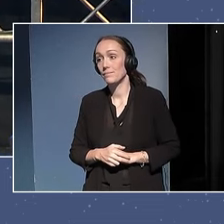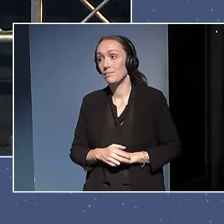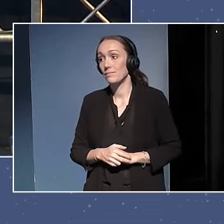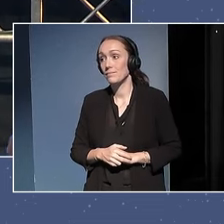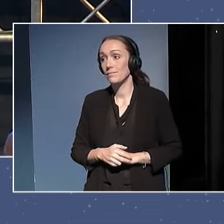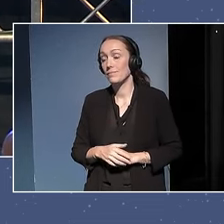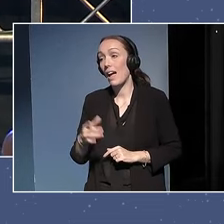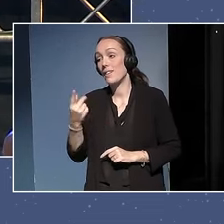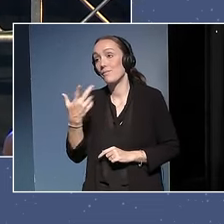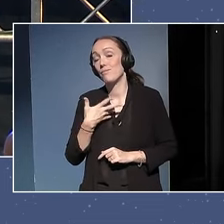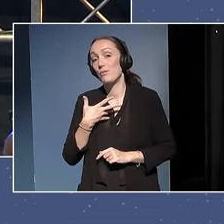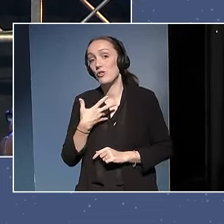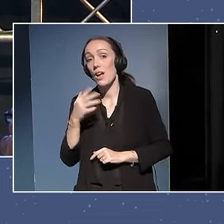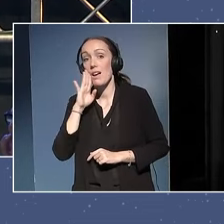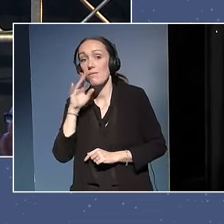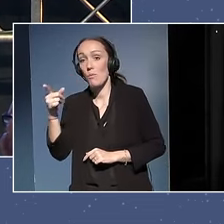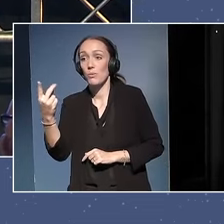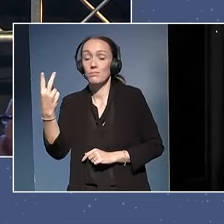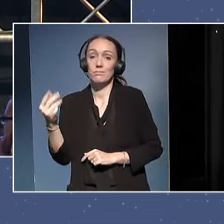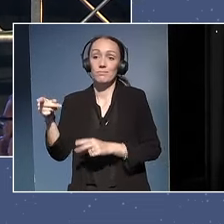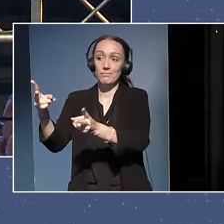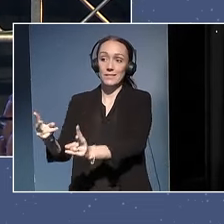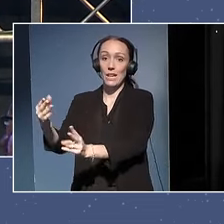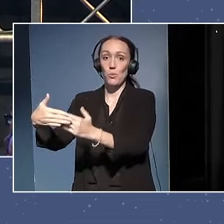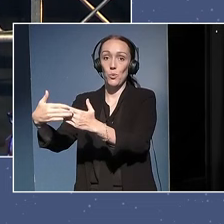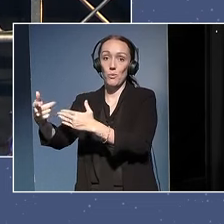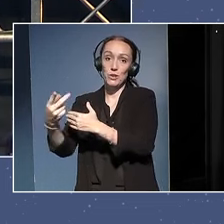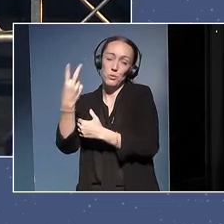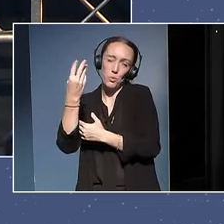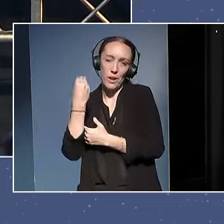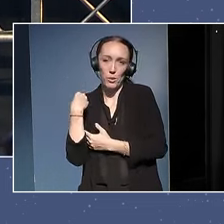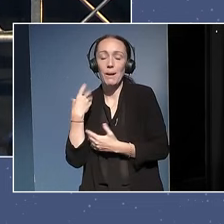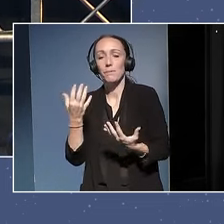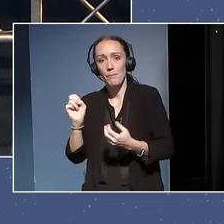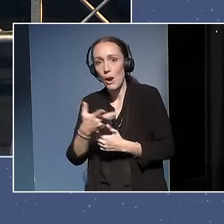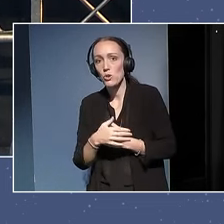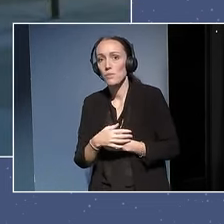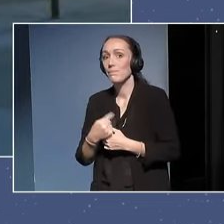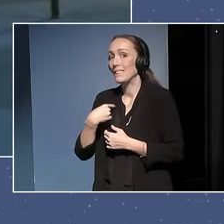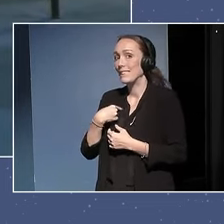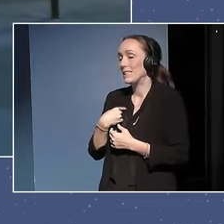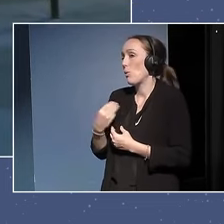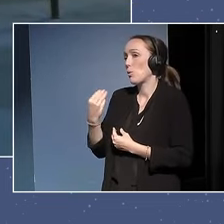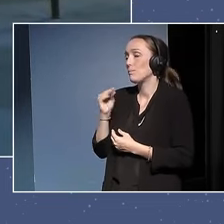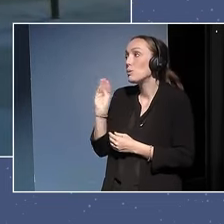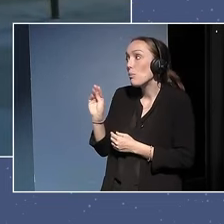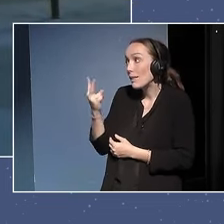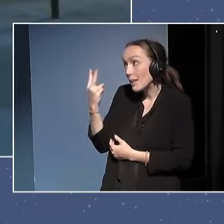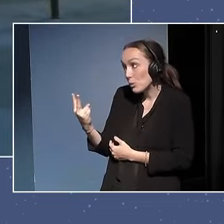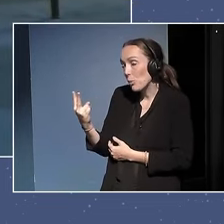signore qua davanti Che dall'inizio sì facciamo due che veloci volevo io in realtà avevo due domande velocissime ne faccio